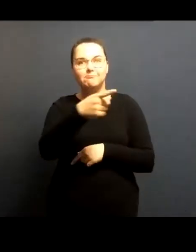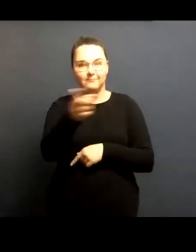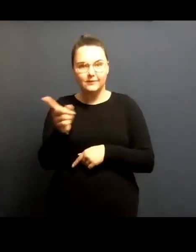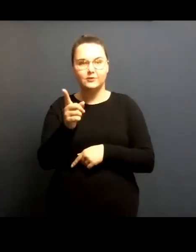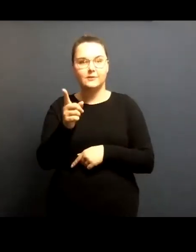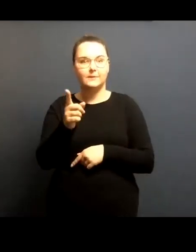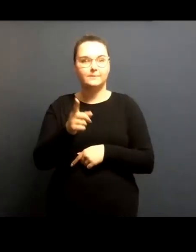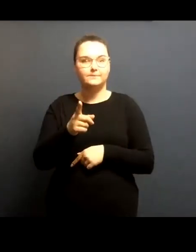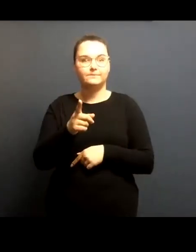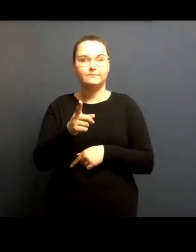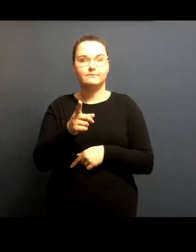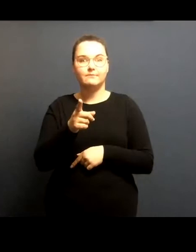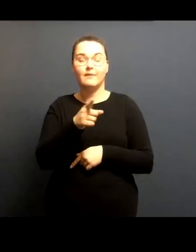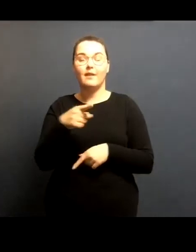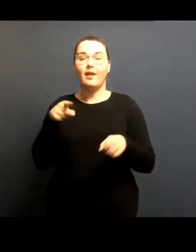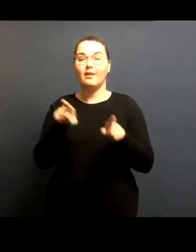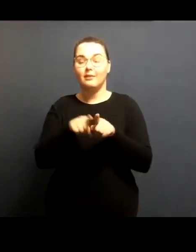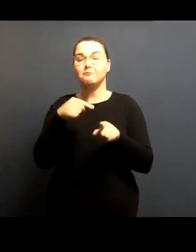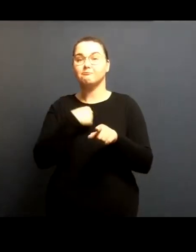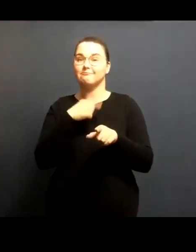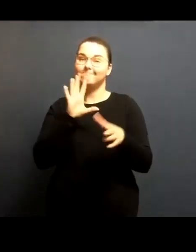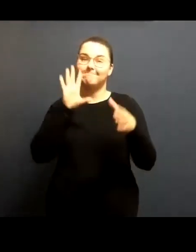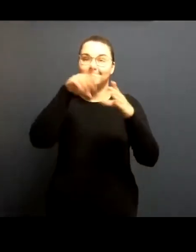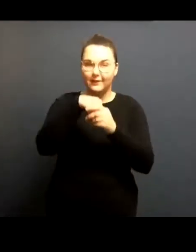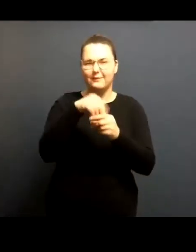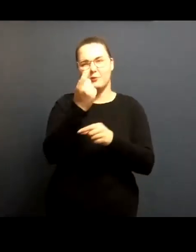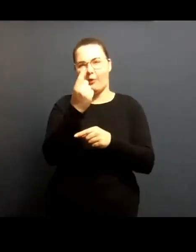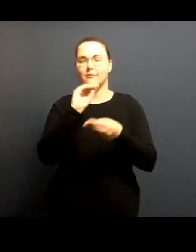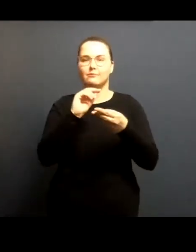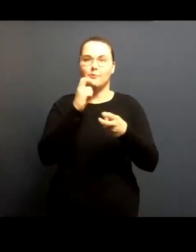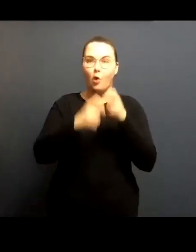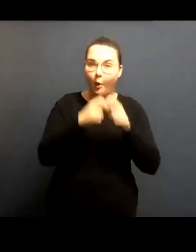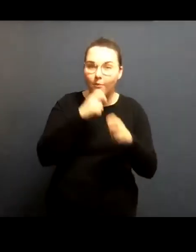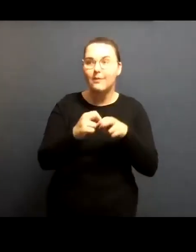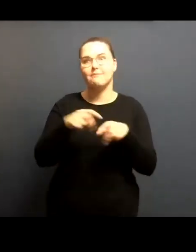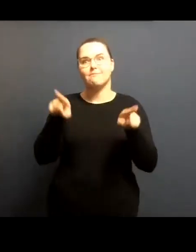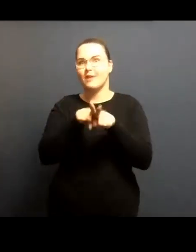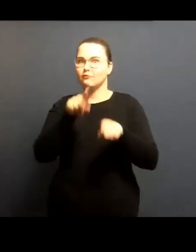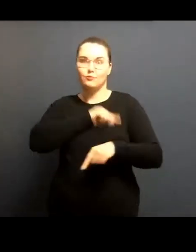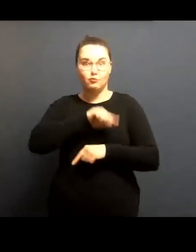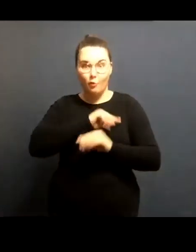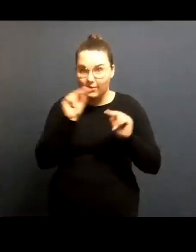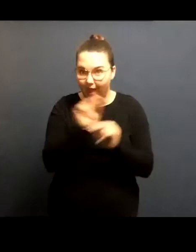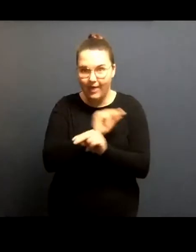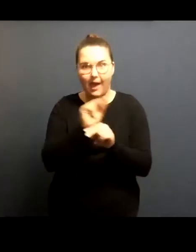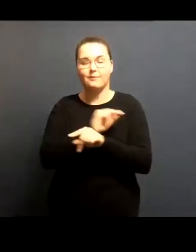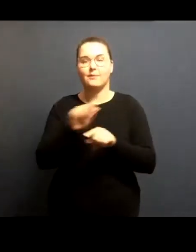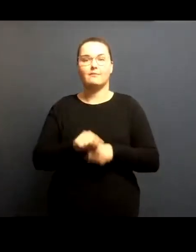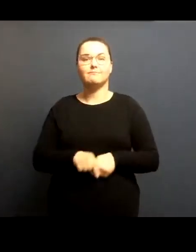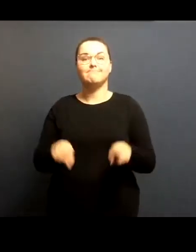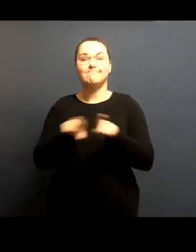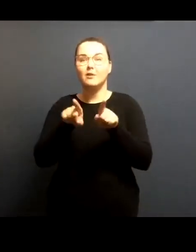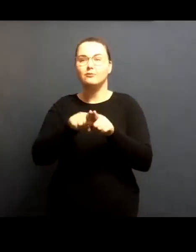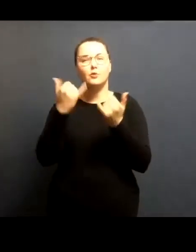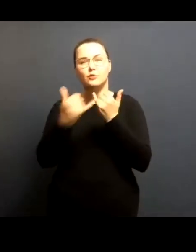nawiązanie do pewnych problemów, do psychoterapii, także do innych lektur, adresów. To dotyczy